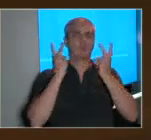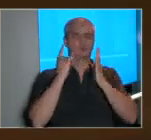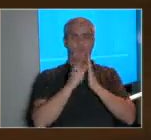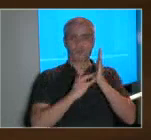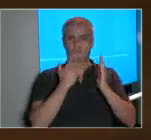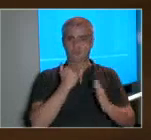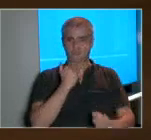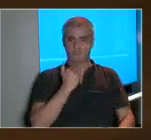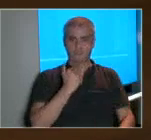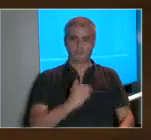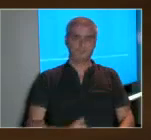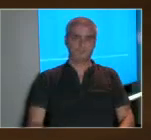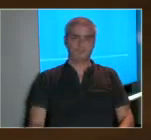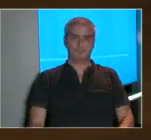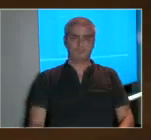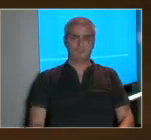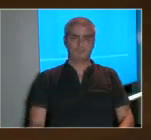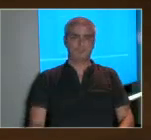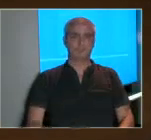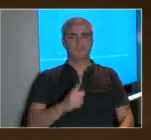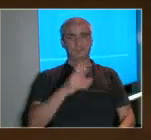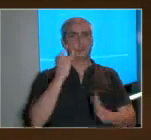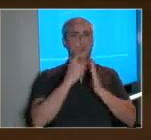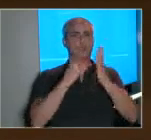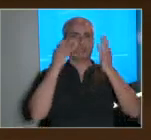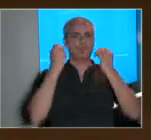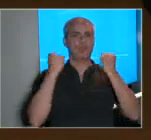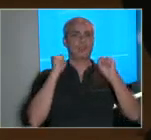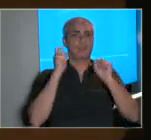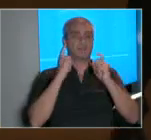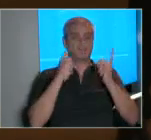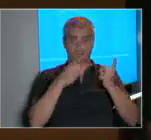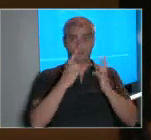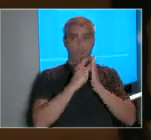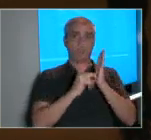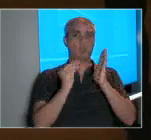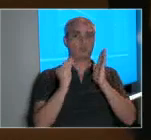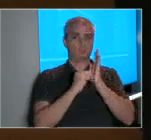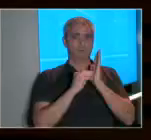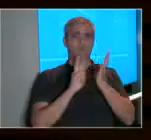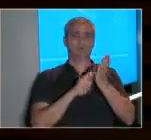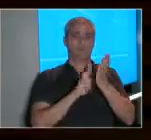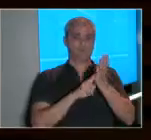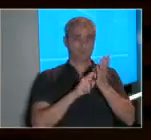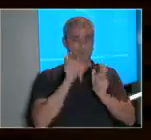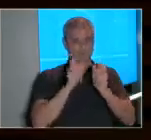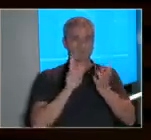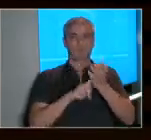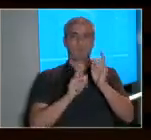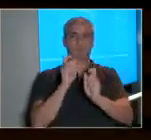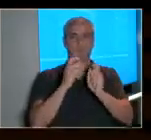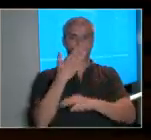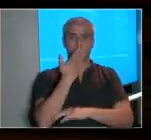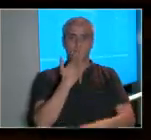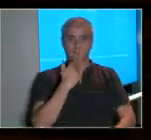בחוקה הישראלית. אך מקומו הוא בחוק כבוד האדם וחירותו. חוק המעגן את זכויות האדם וזכויות האזרח